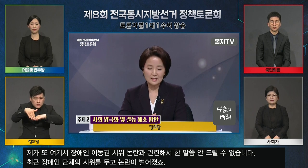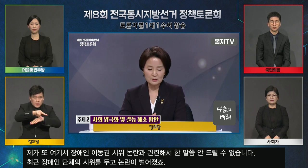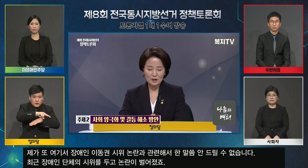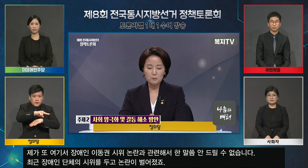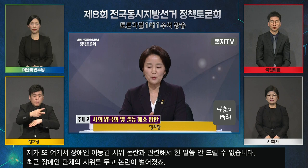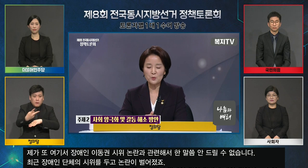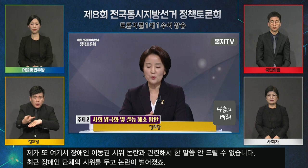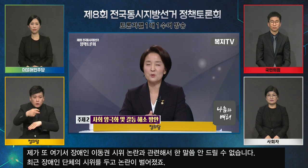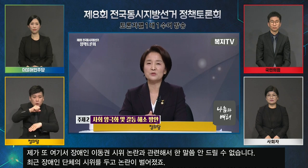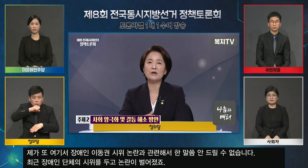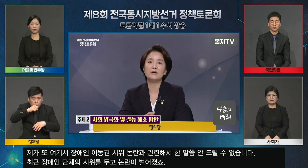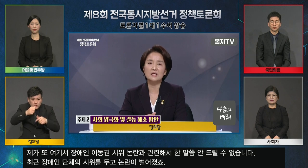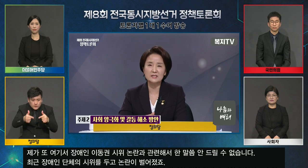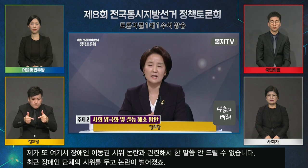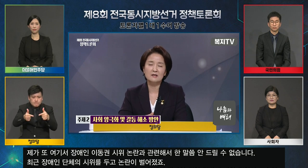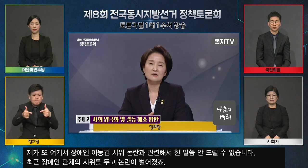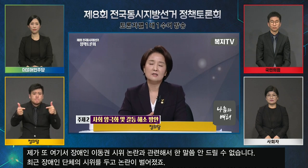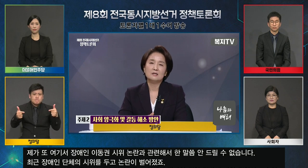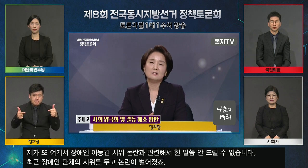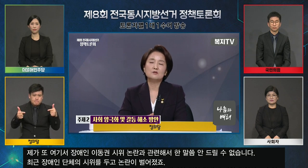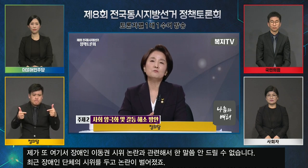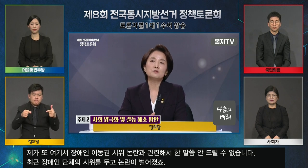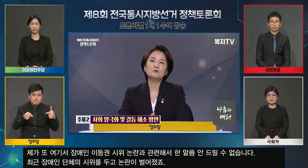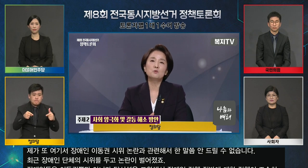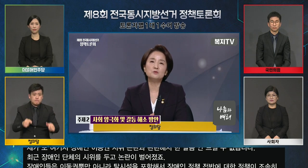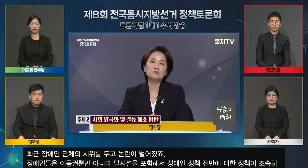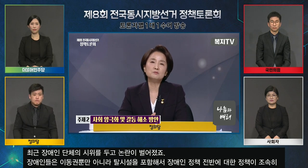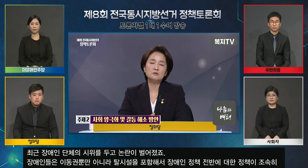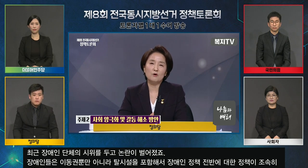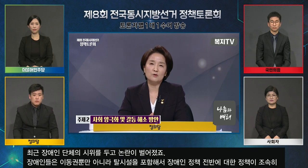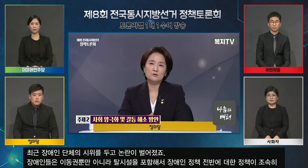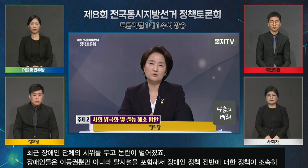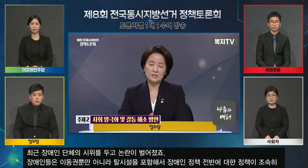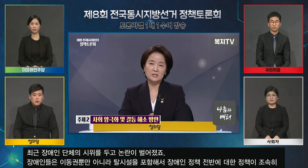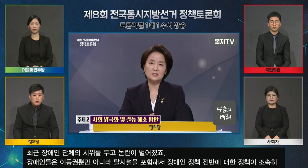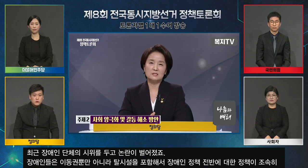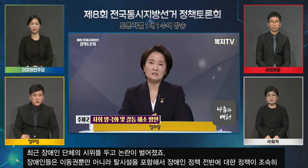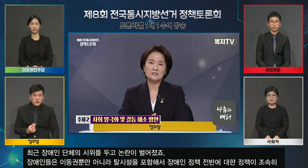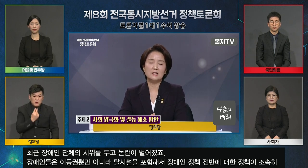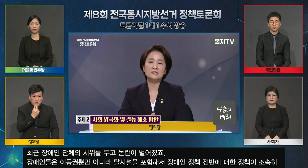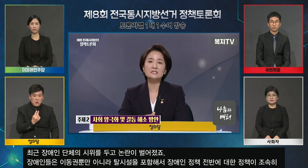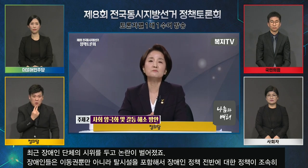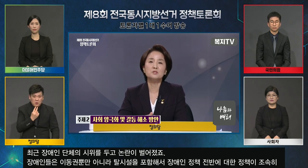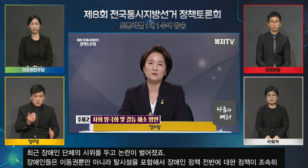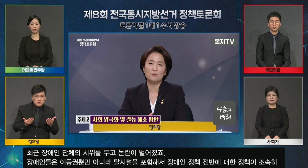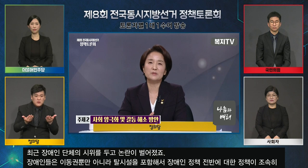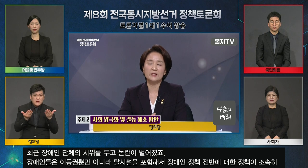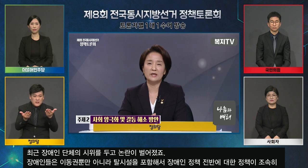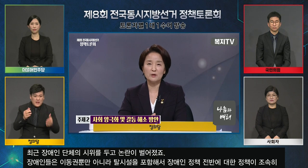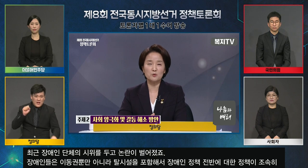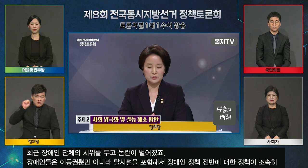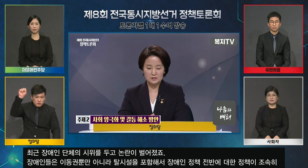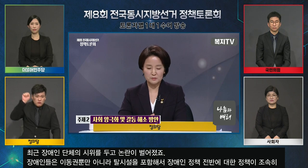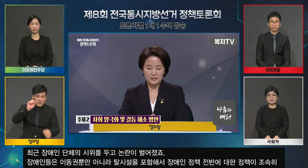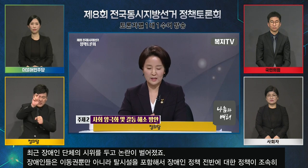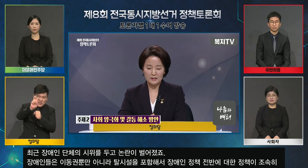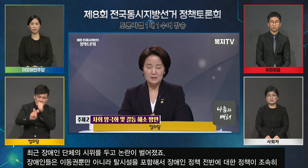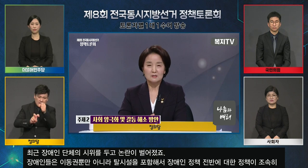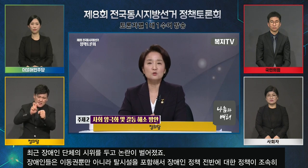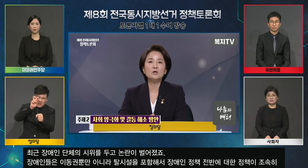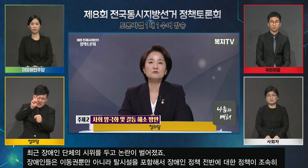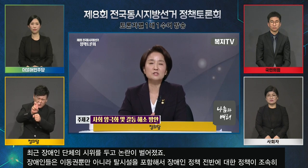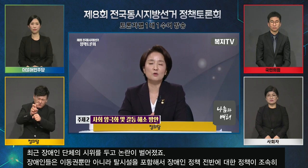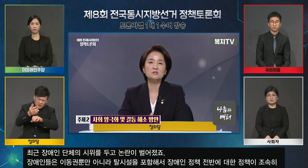예산이 확보되어야 한다. 그러면서 목숨을 건 투쟁을 지난 20년 넘게 해오고 있습니다.